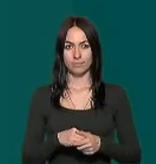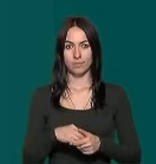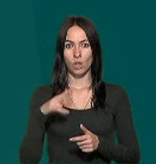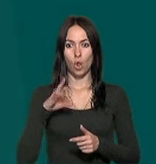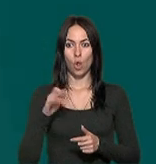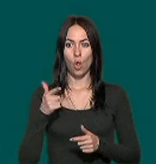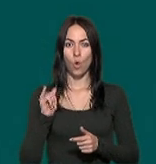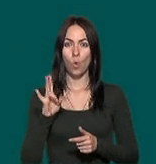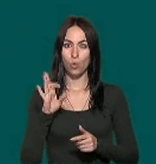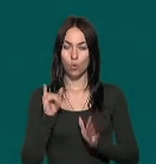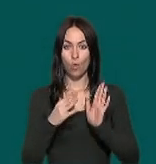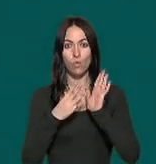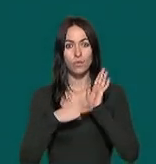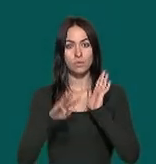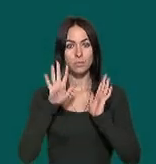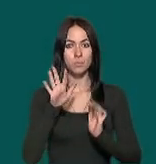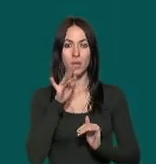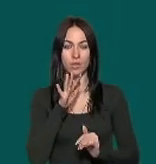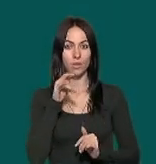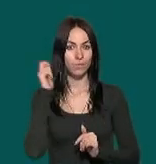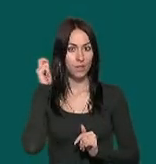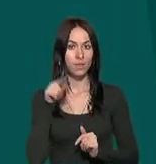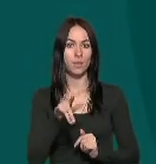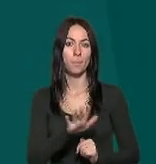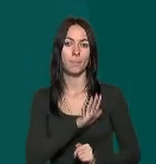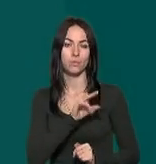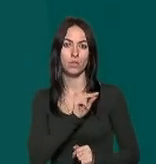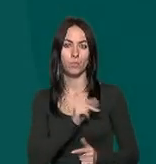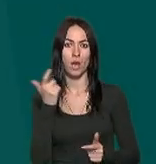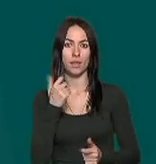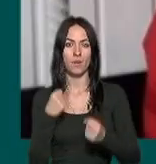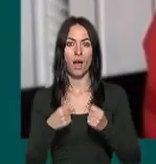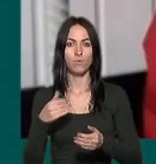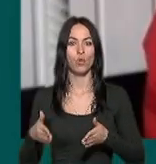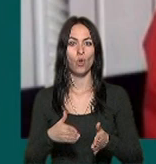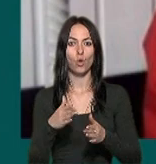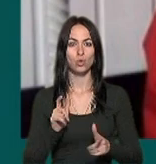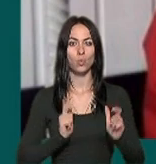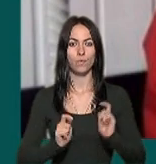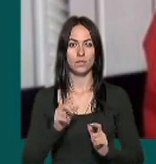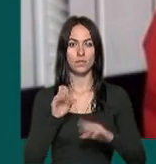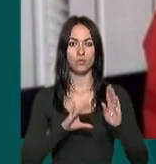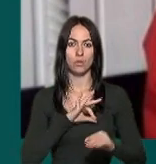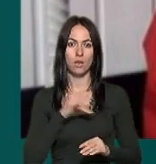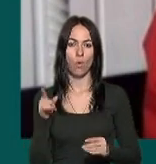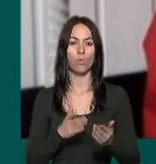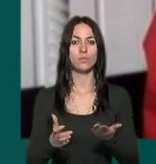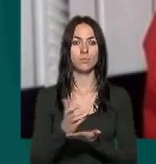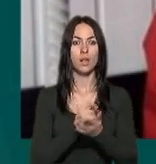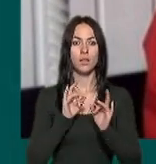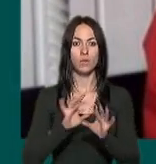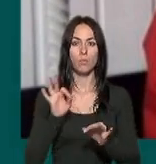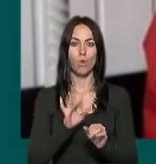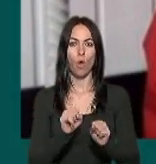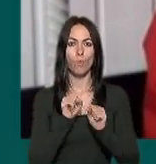Логунову 85 років. Він колишній працівник Харківського автодорожнього університету. За версією слідства, він збирав інформацію про